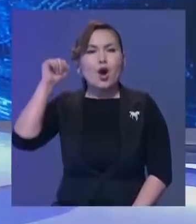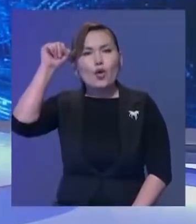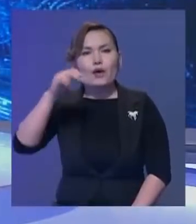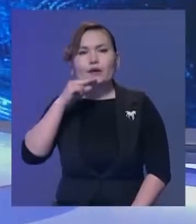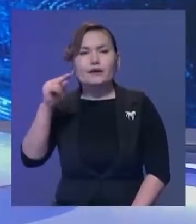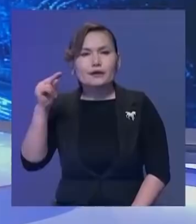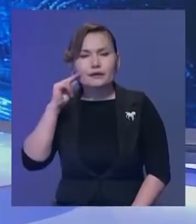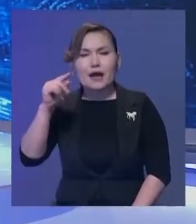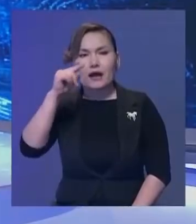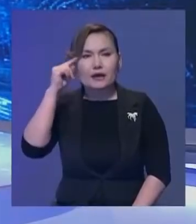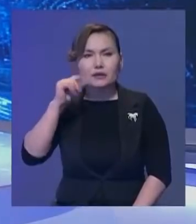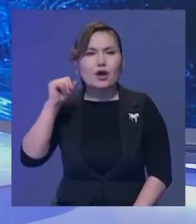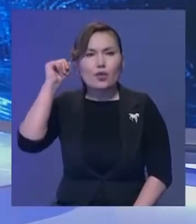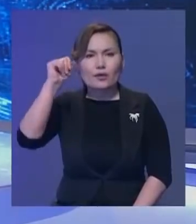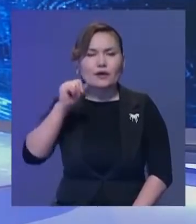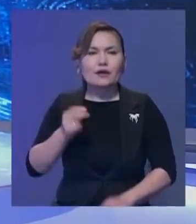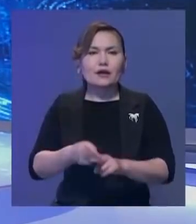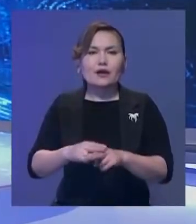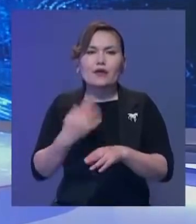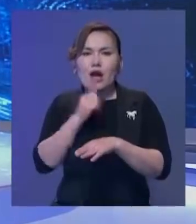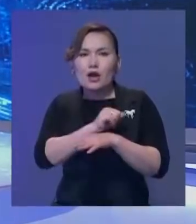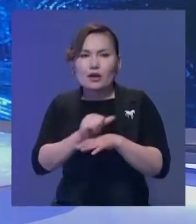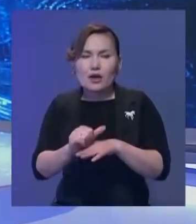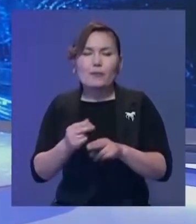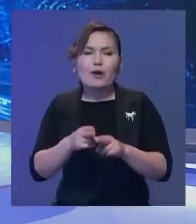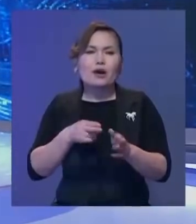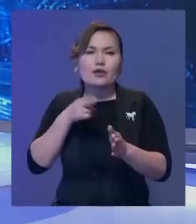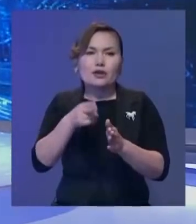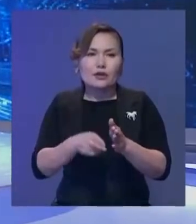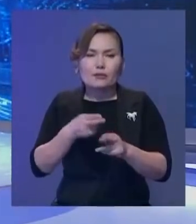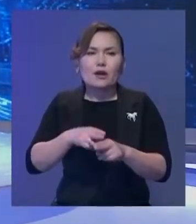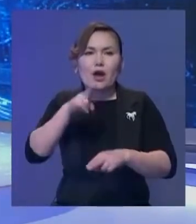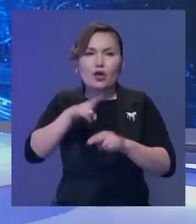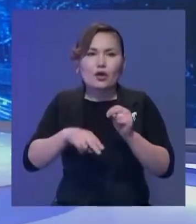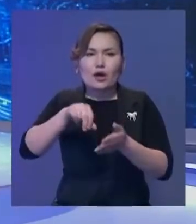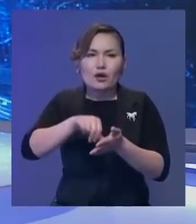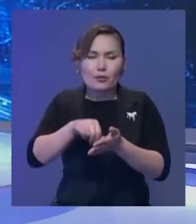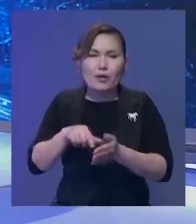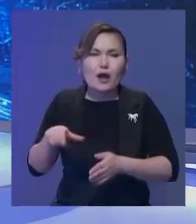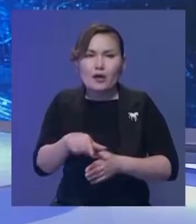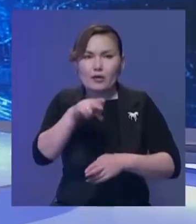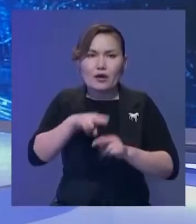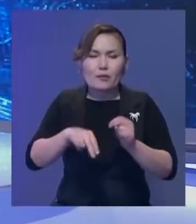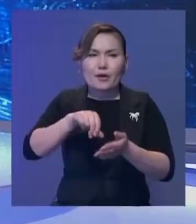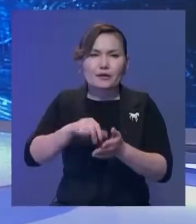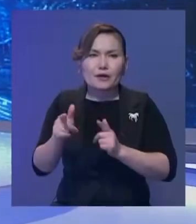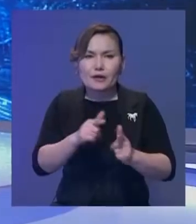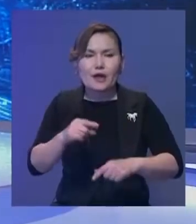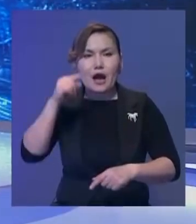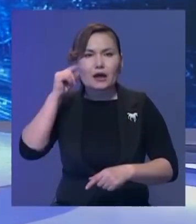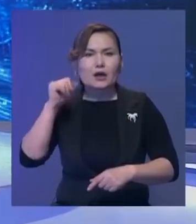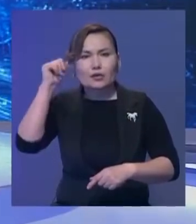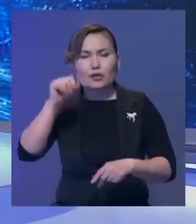Өзбекстан, Қытай, Қырғызстан, Өзбекстан трансшекаралық теміржол құрылысына қатысуға дайын. Бұл туралы Қырғызстан және